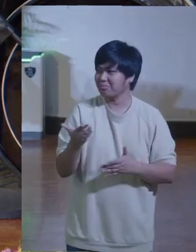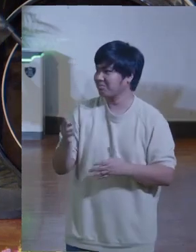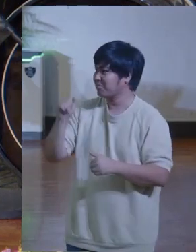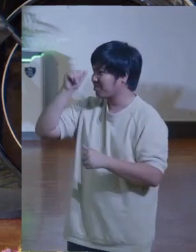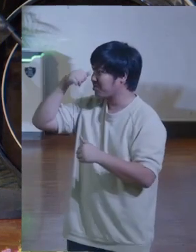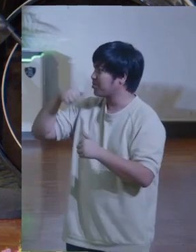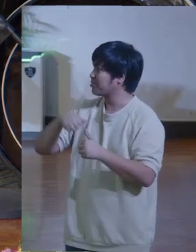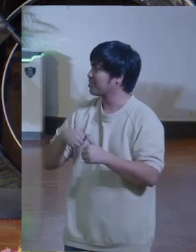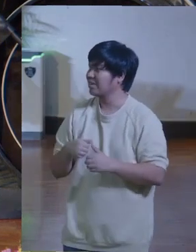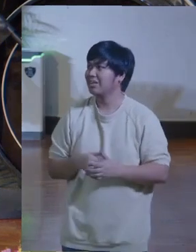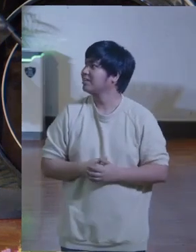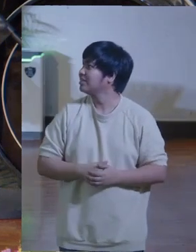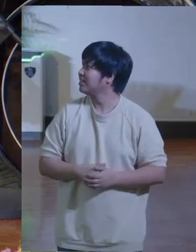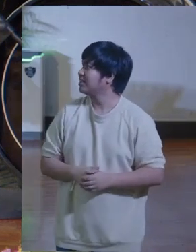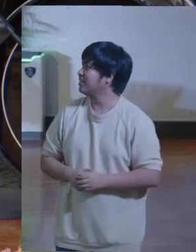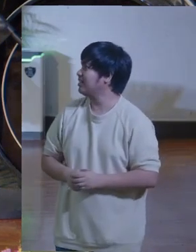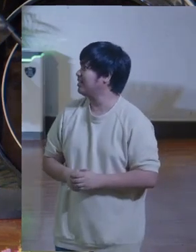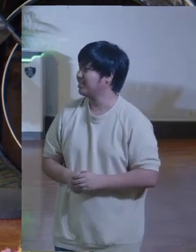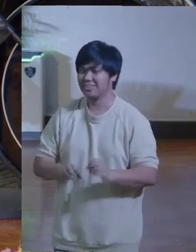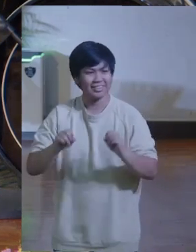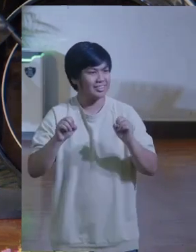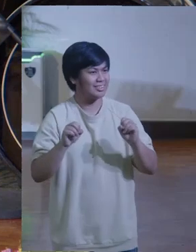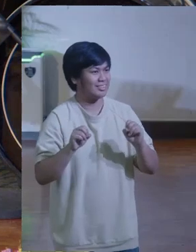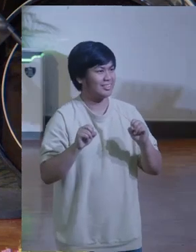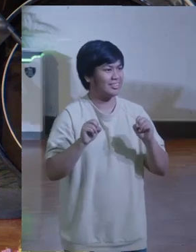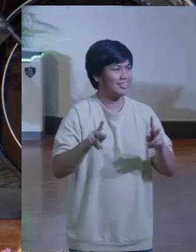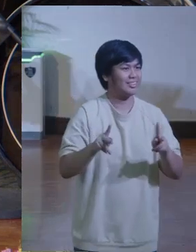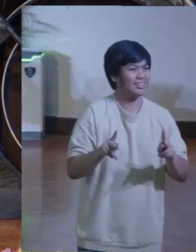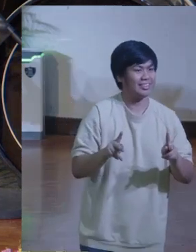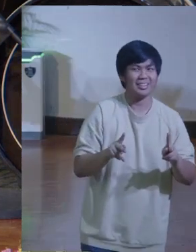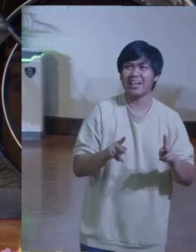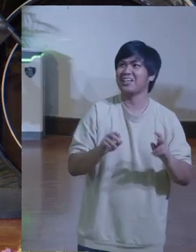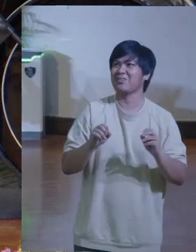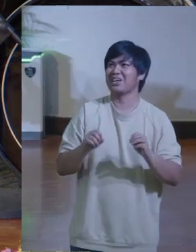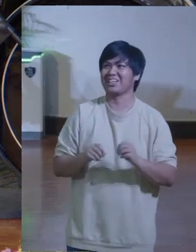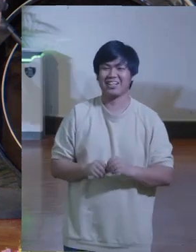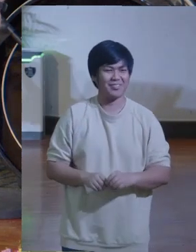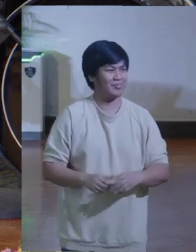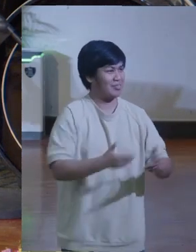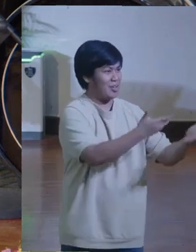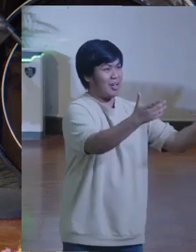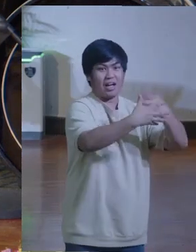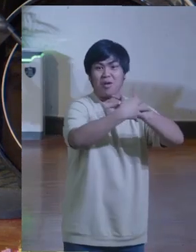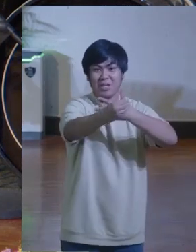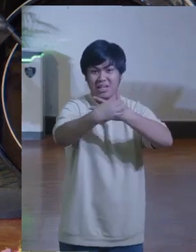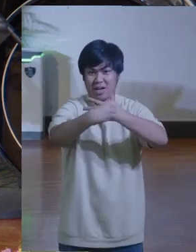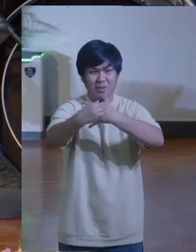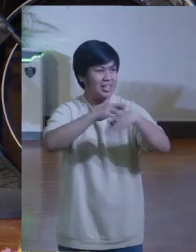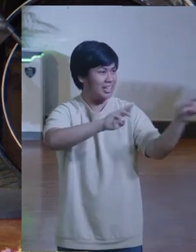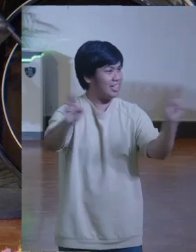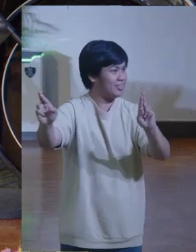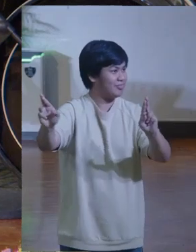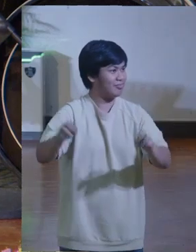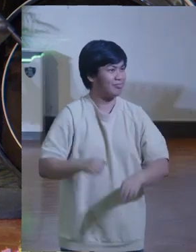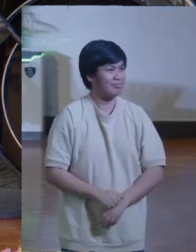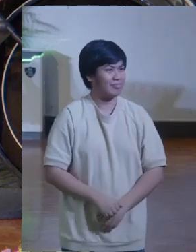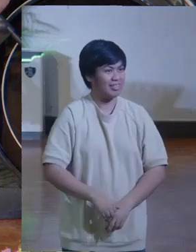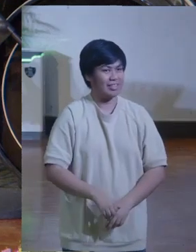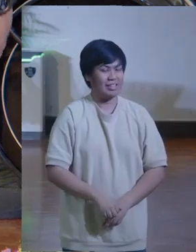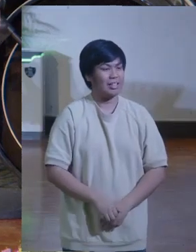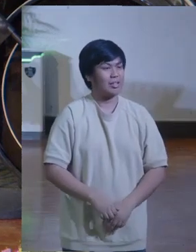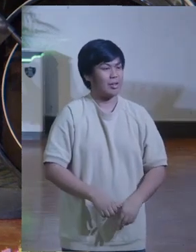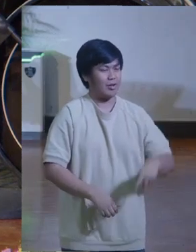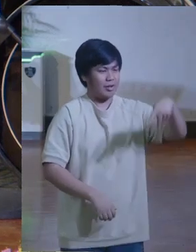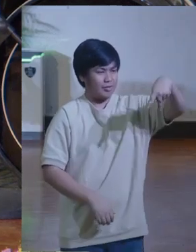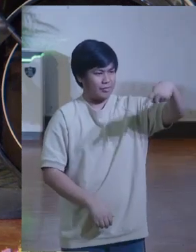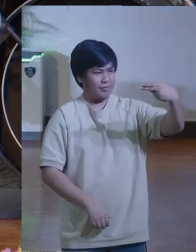nyo pa nilalabas. Okay, tingnan natin kung marirecite nyo to from memory. John 14:6. No? Tinanong ni